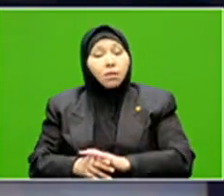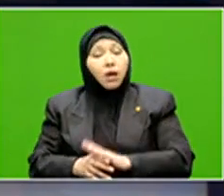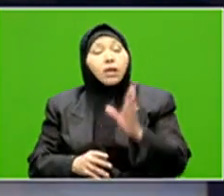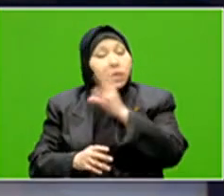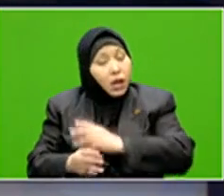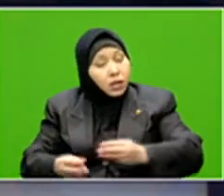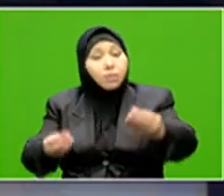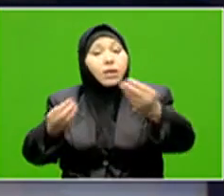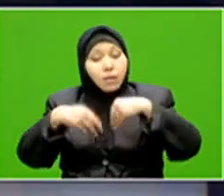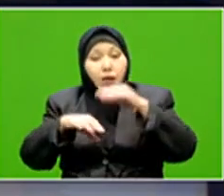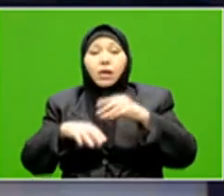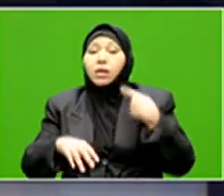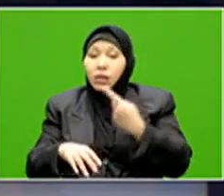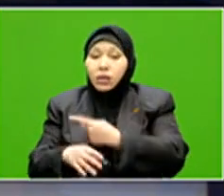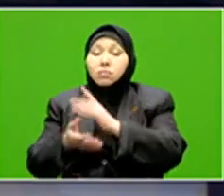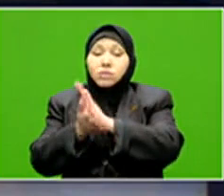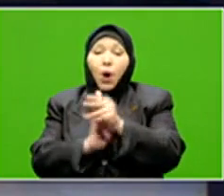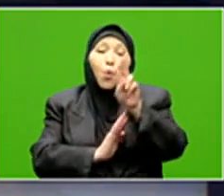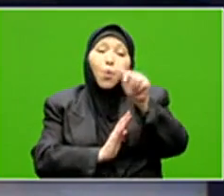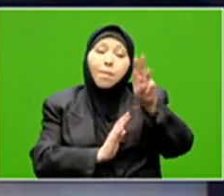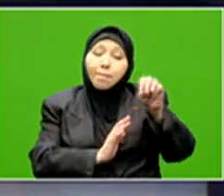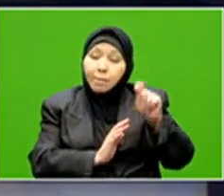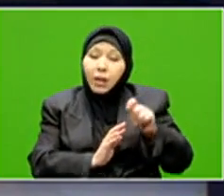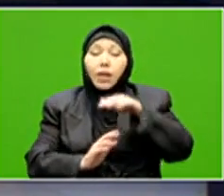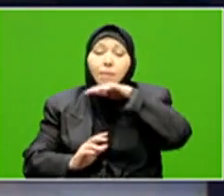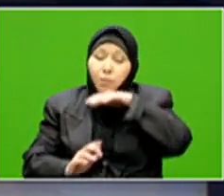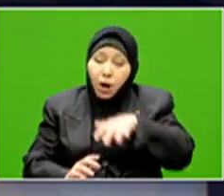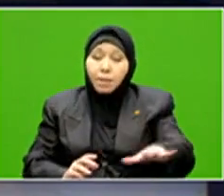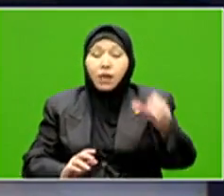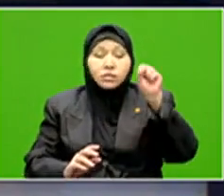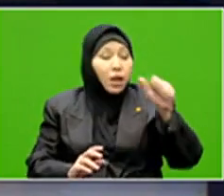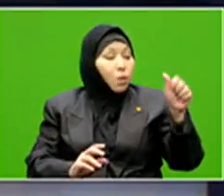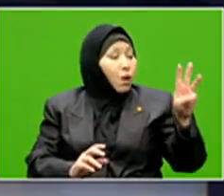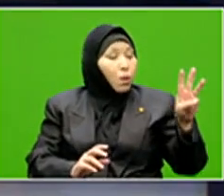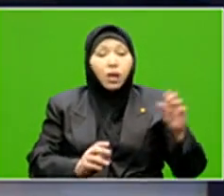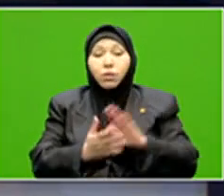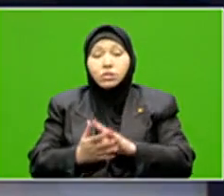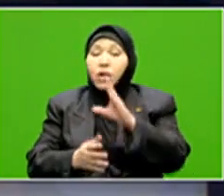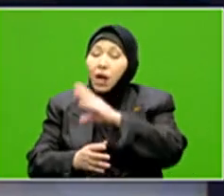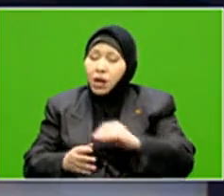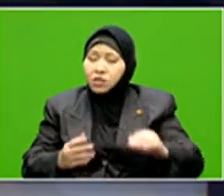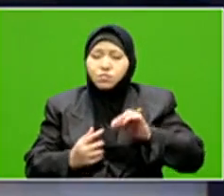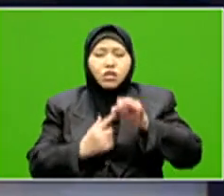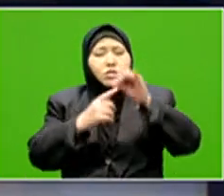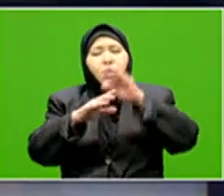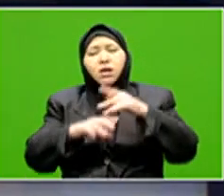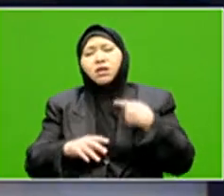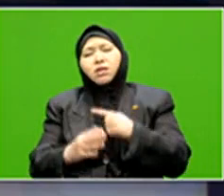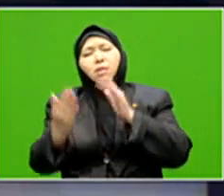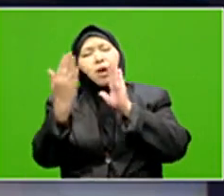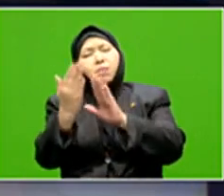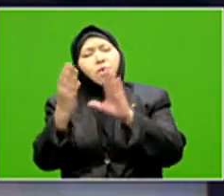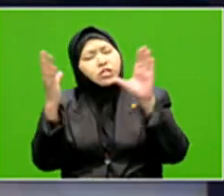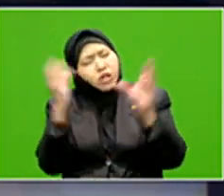ini diberikan kepada kita sebagai umat Nabi Muhammad sallallahu alaihi wasallam, terutama ketika kita berhadapan dengan cabaran